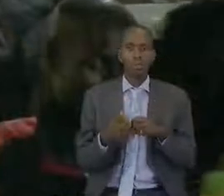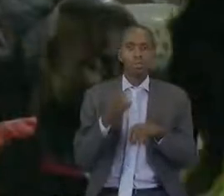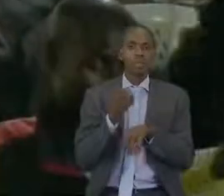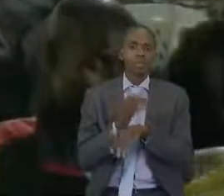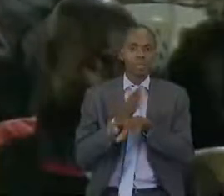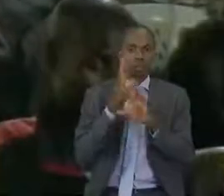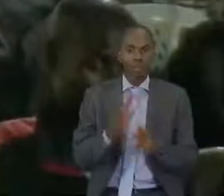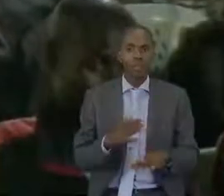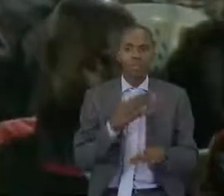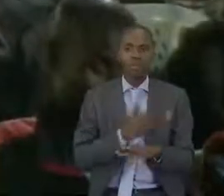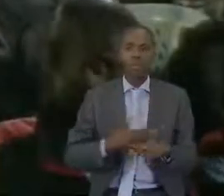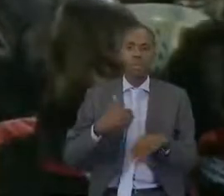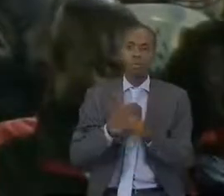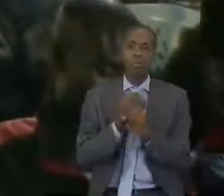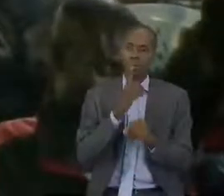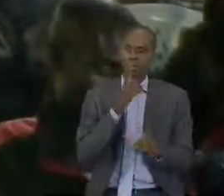Conseiller,